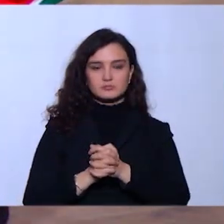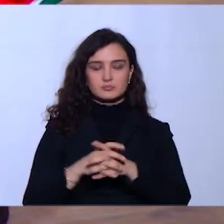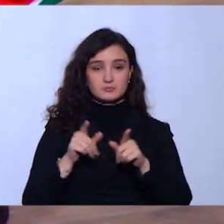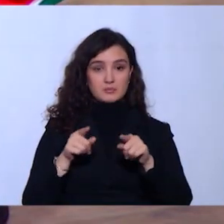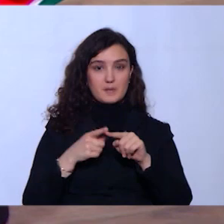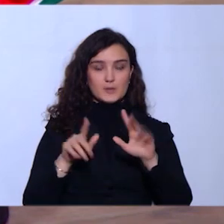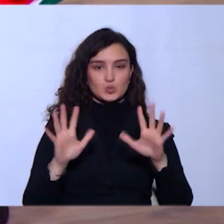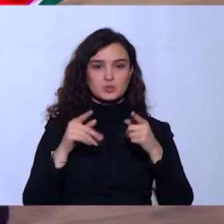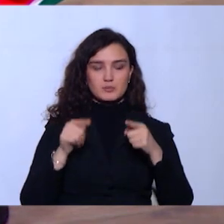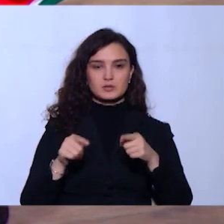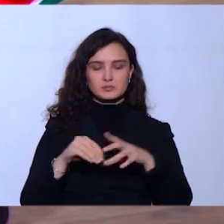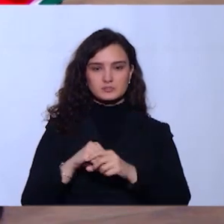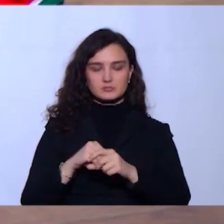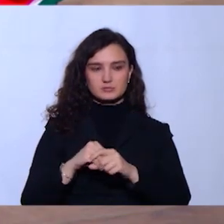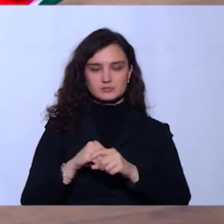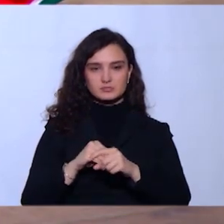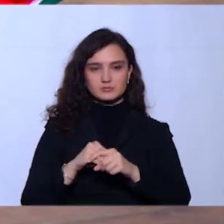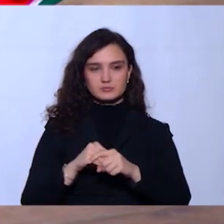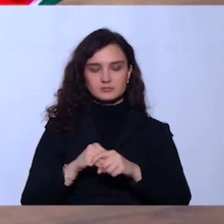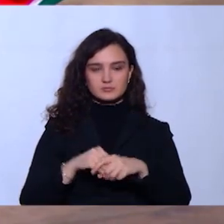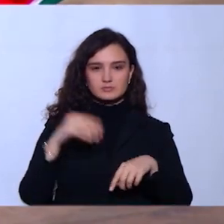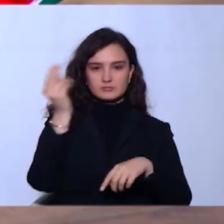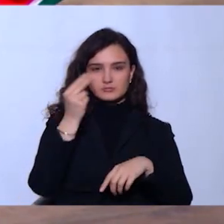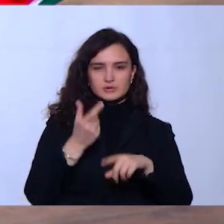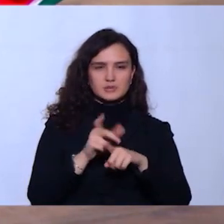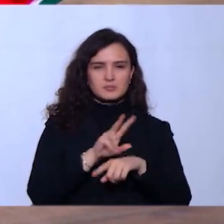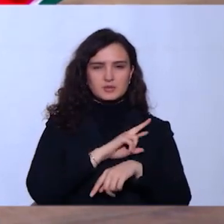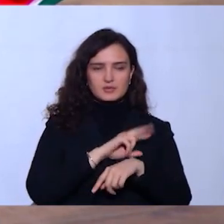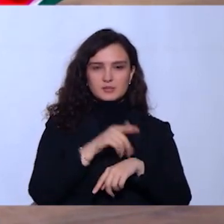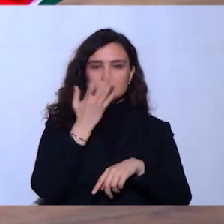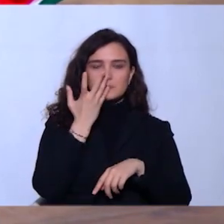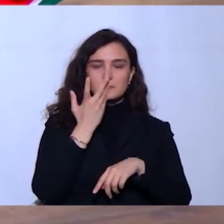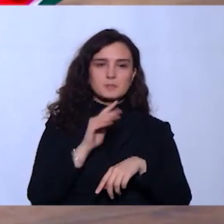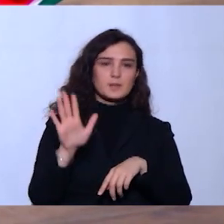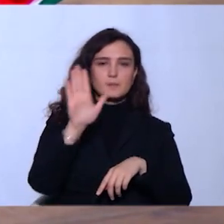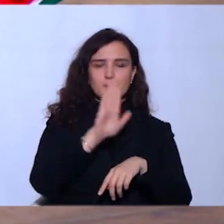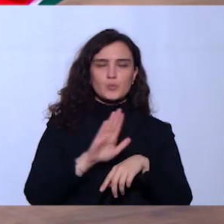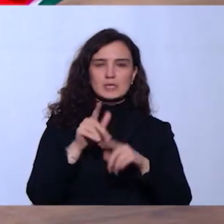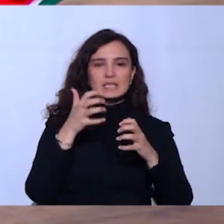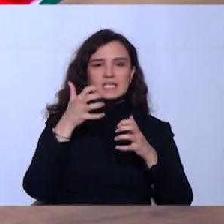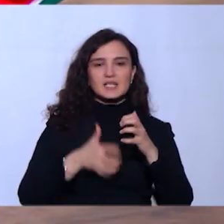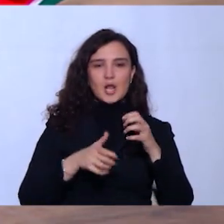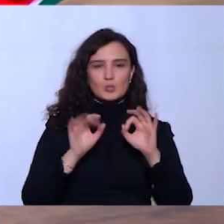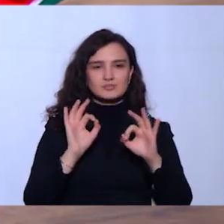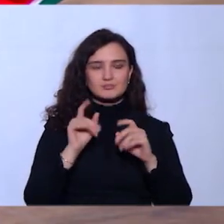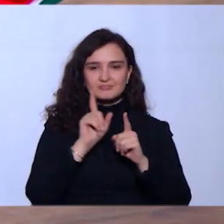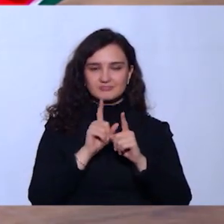უცბად ყავას გადაუსვავ, ძალიან მიყვარს ეს ფერი ფონი, ისეთი ნეიტრალური